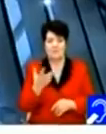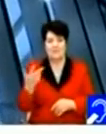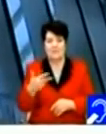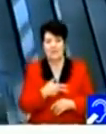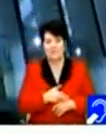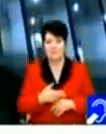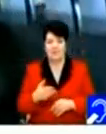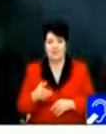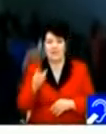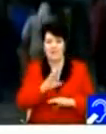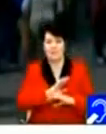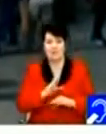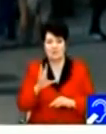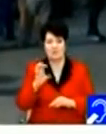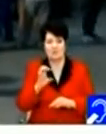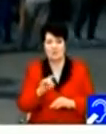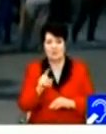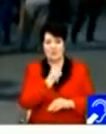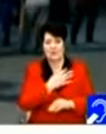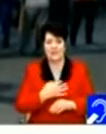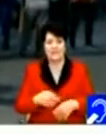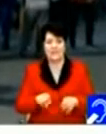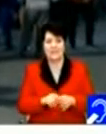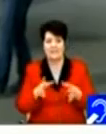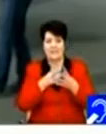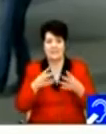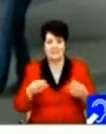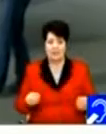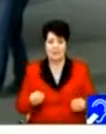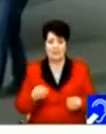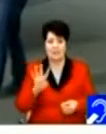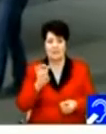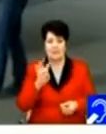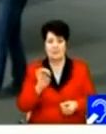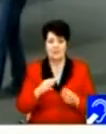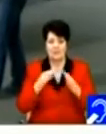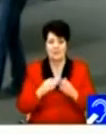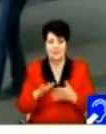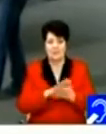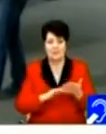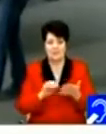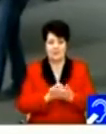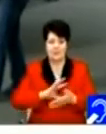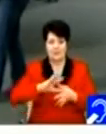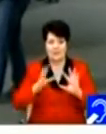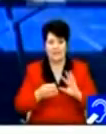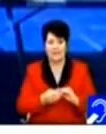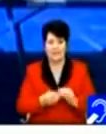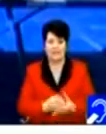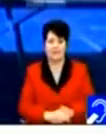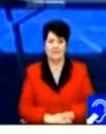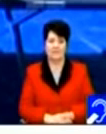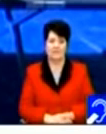peste 5.000 de răniți, aproape tot atâtea persoane date dispărute și peste 400 de clădiri distruse în totalitate.